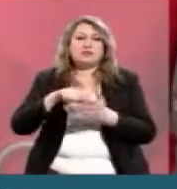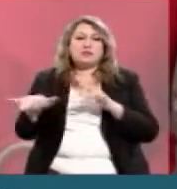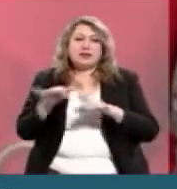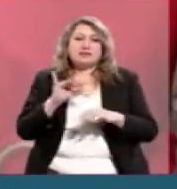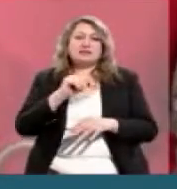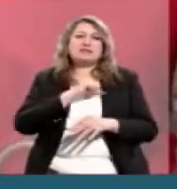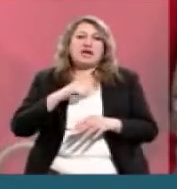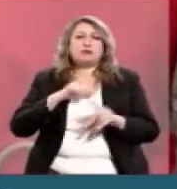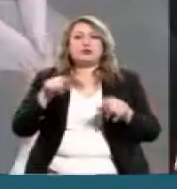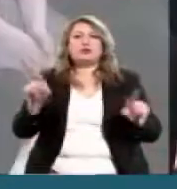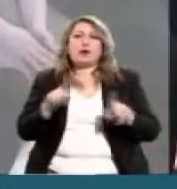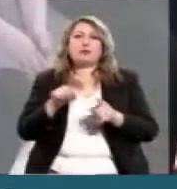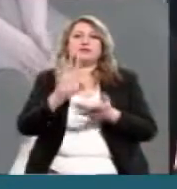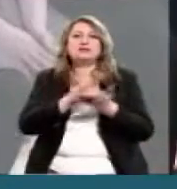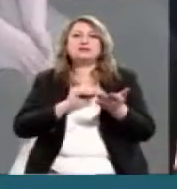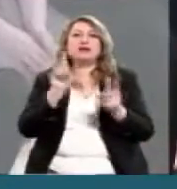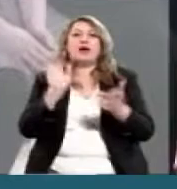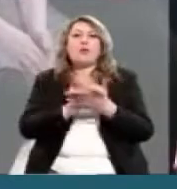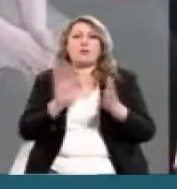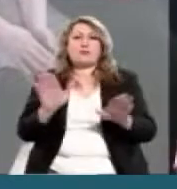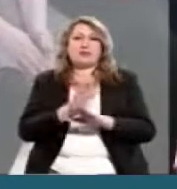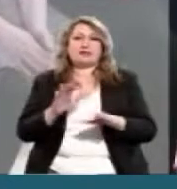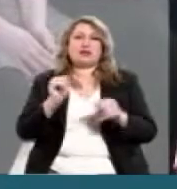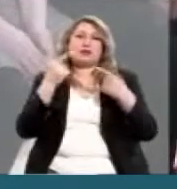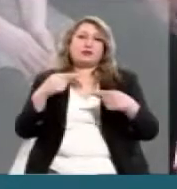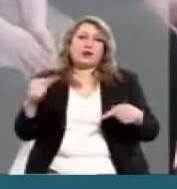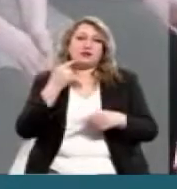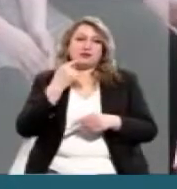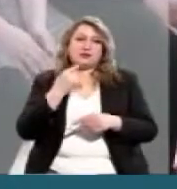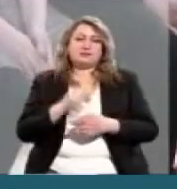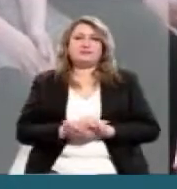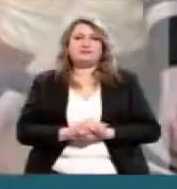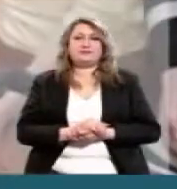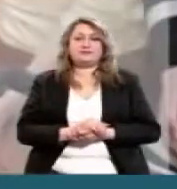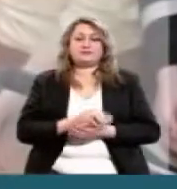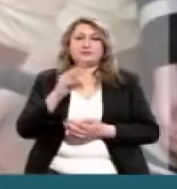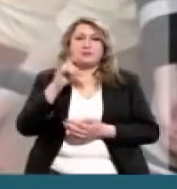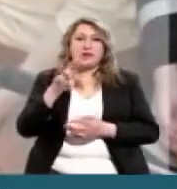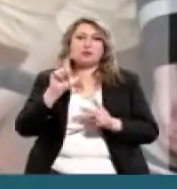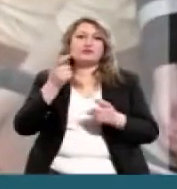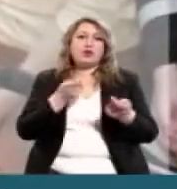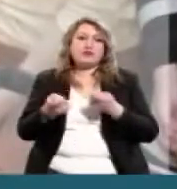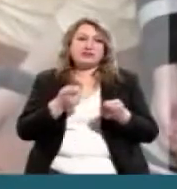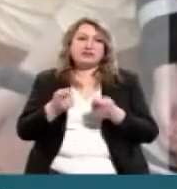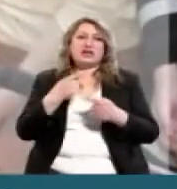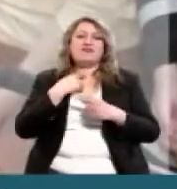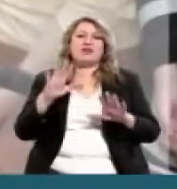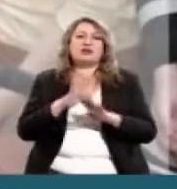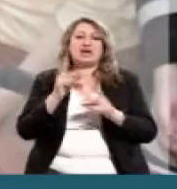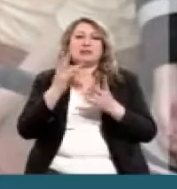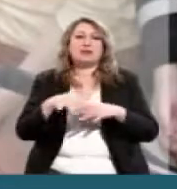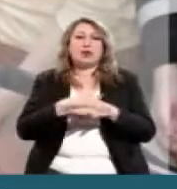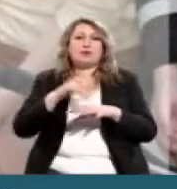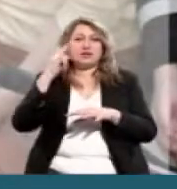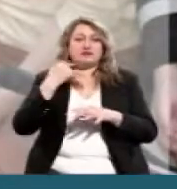мероприятия и сами напевают куплеты знакомых песен, пусть даже на других языках. Мария Кубжатцева, художественный руководитель и вокалист Ассамблеи народа